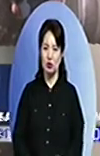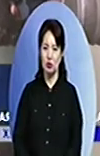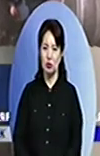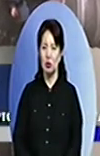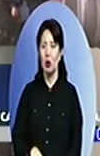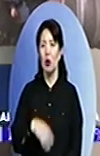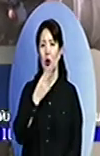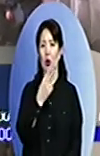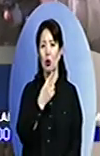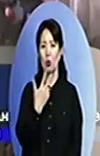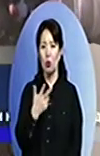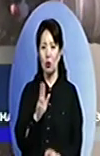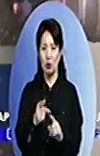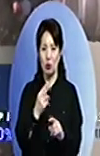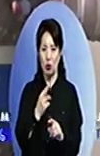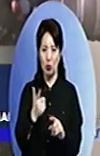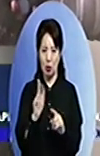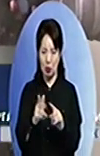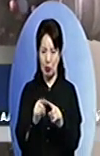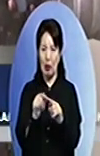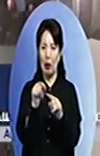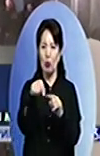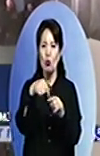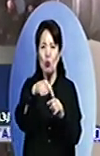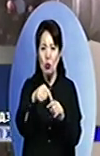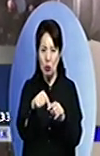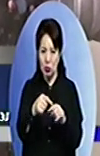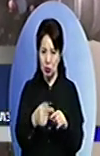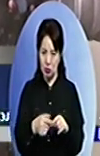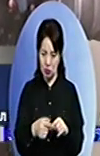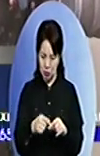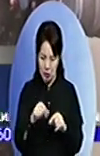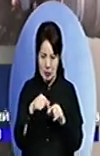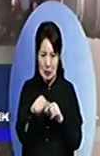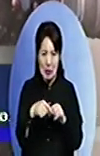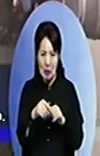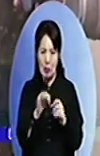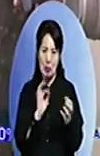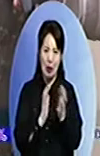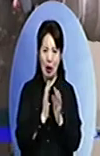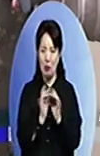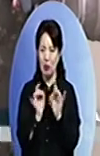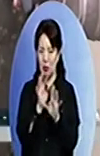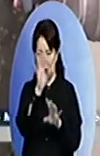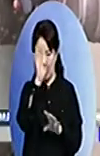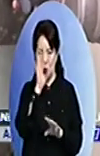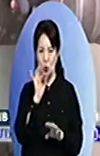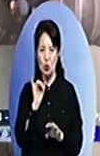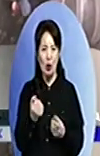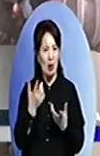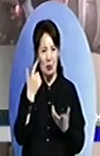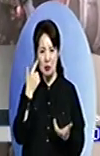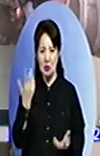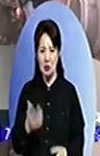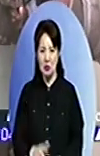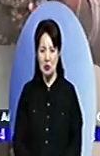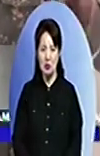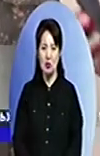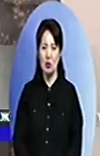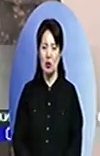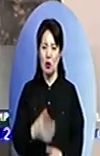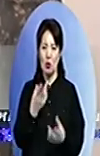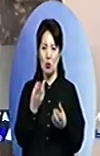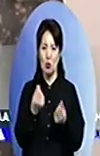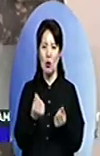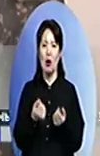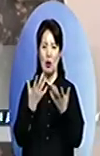23 км наа наа чад ингээд. Энэ хоёрын хооронд юу ч хийж болох шүү дээ. Харин тий. Угн ас их хөрөнгө гарчлаа